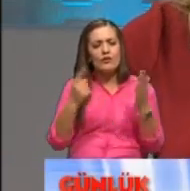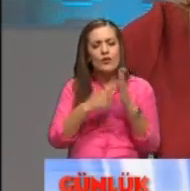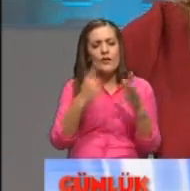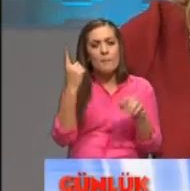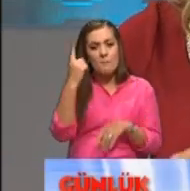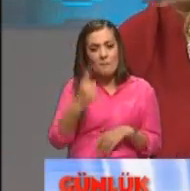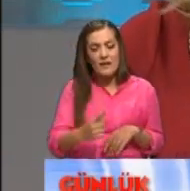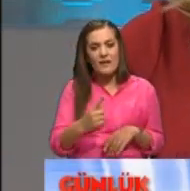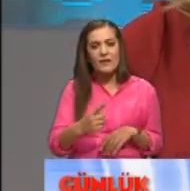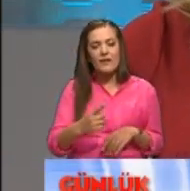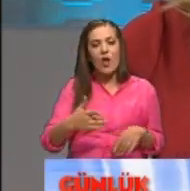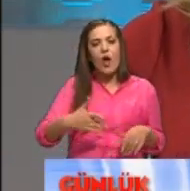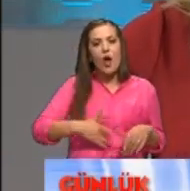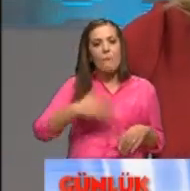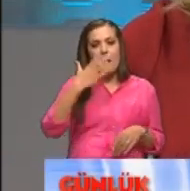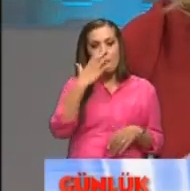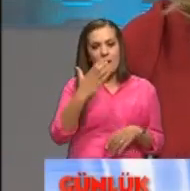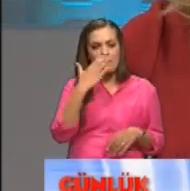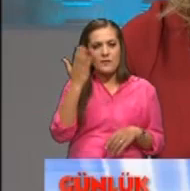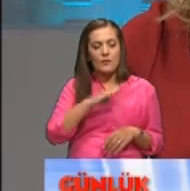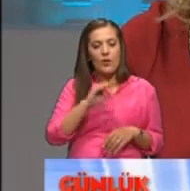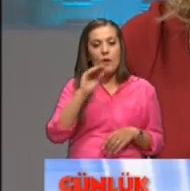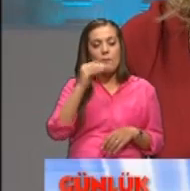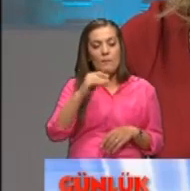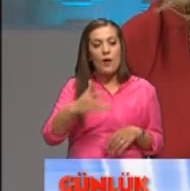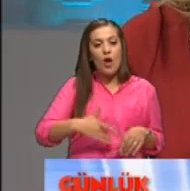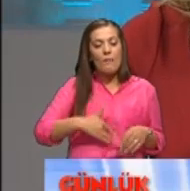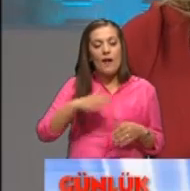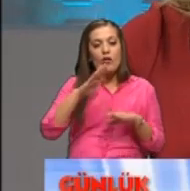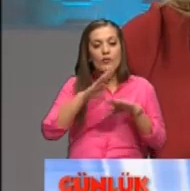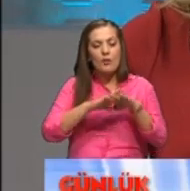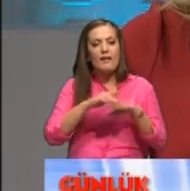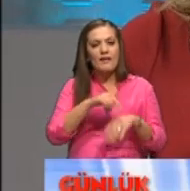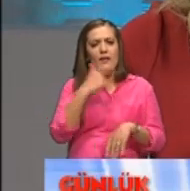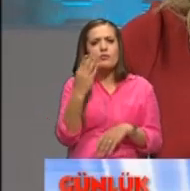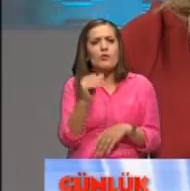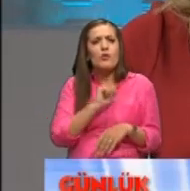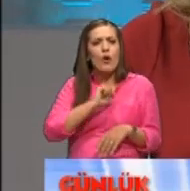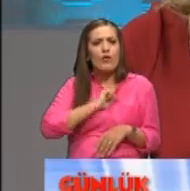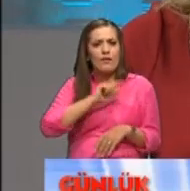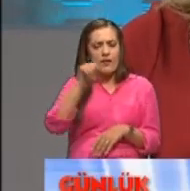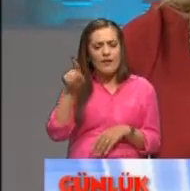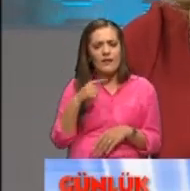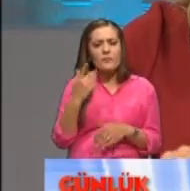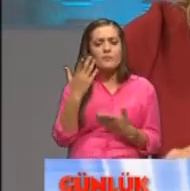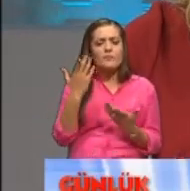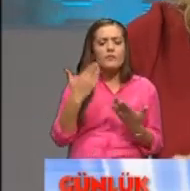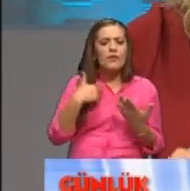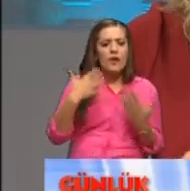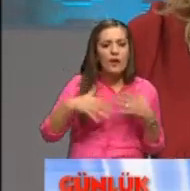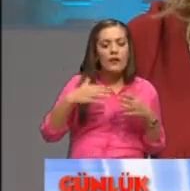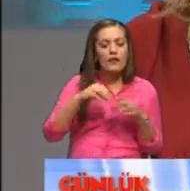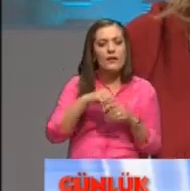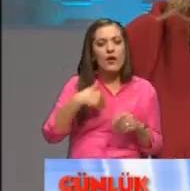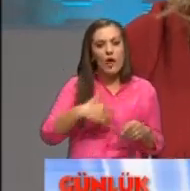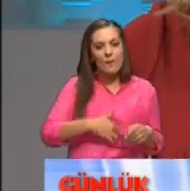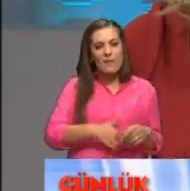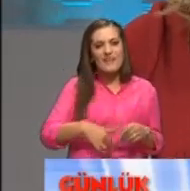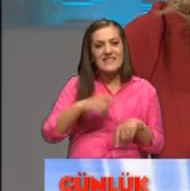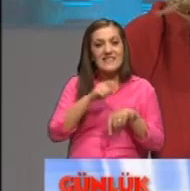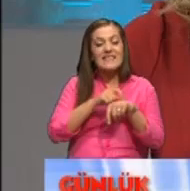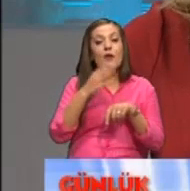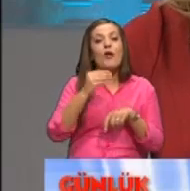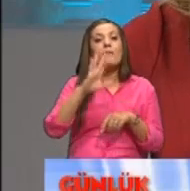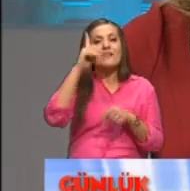başında göbek bakımı geliyor. Bebeğe göbeğine dokunmaktan genelde çok korkarlar, çekinirler. Göbeğin çevresinde